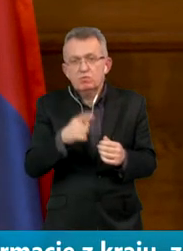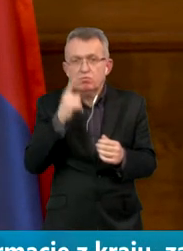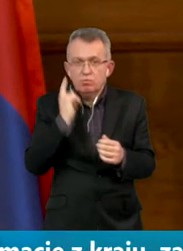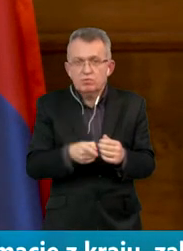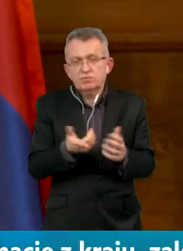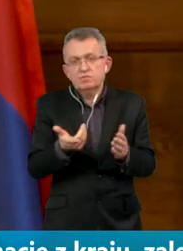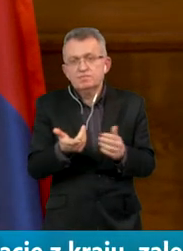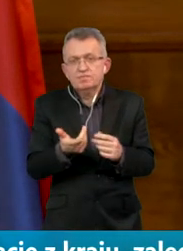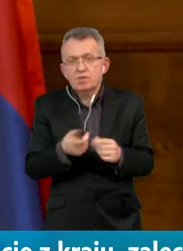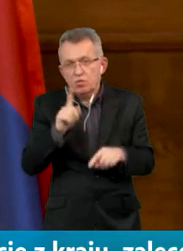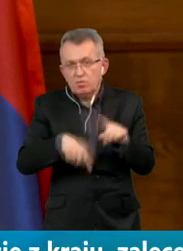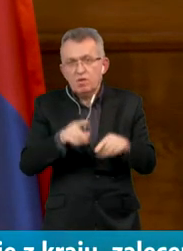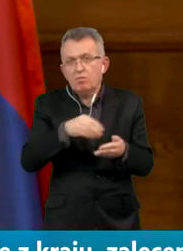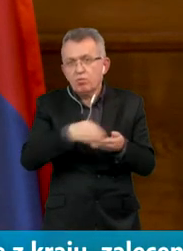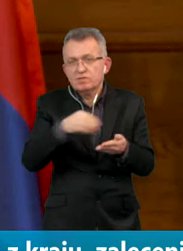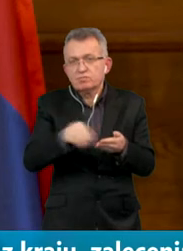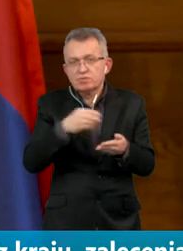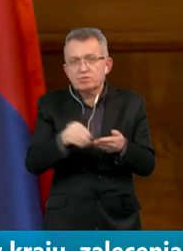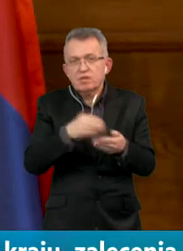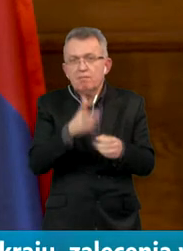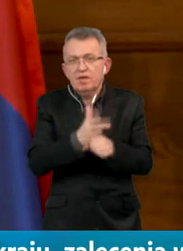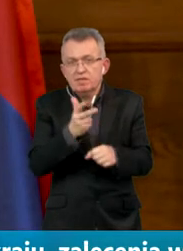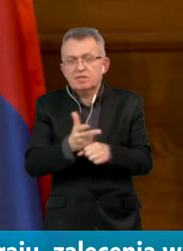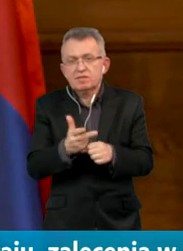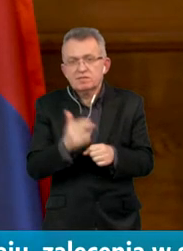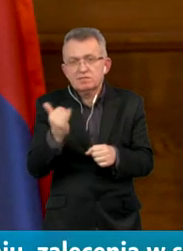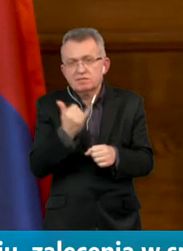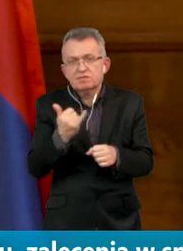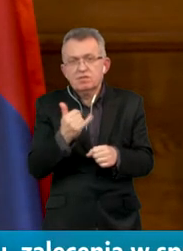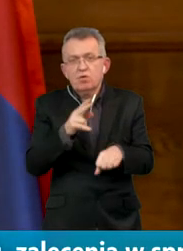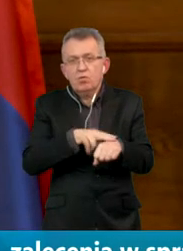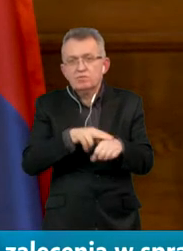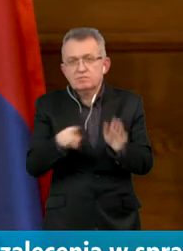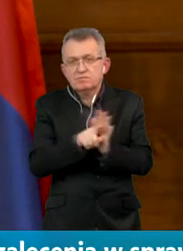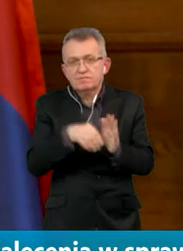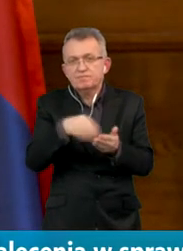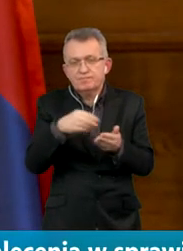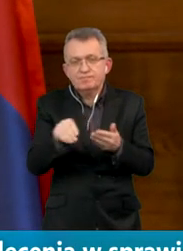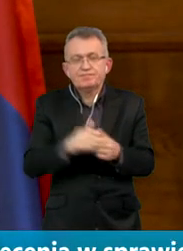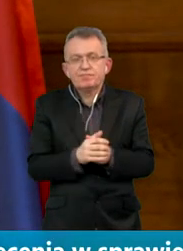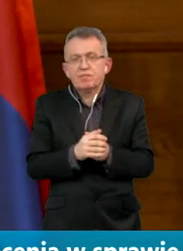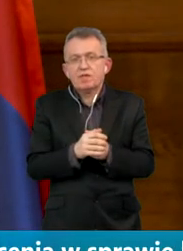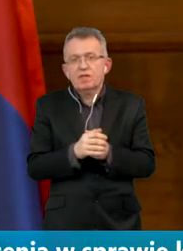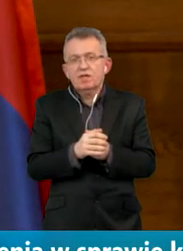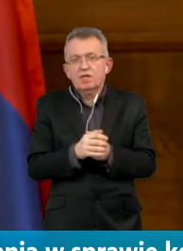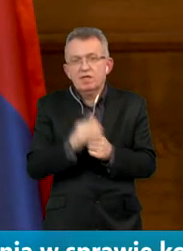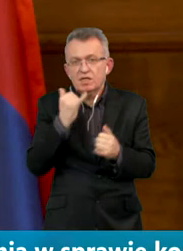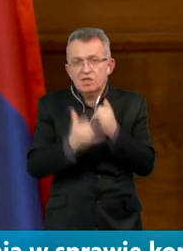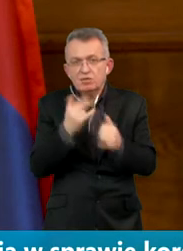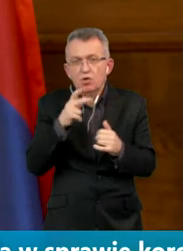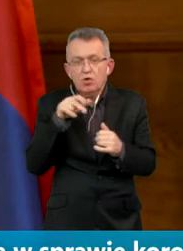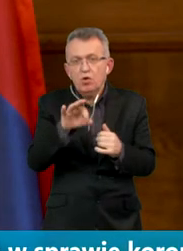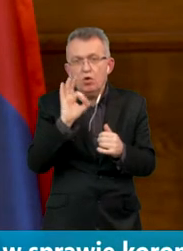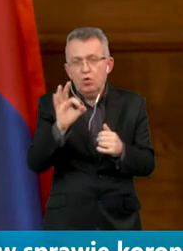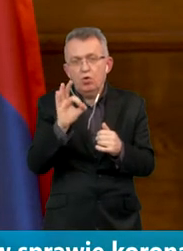Będą musiały opłacać po prostu postój za konkretne godziny. Jeżeli chodzi